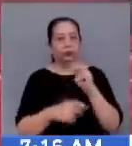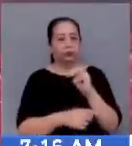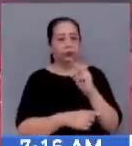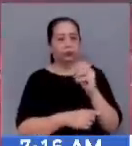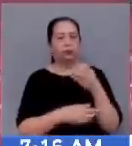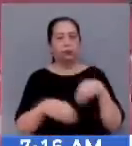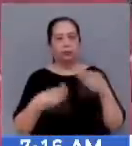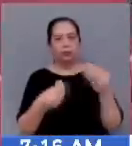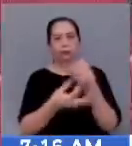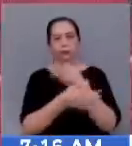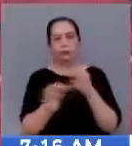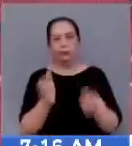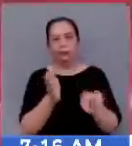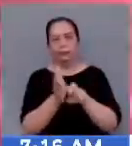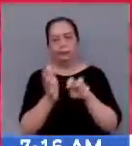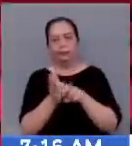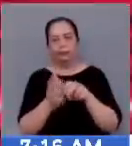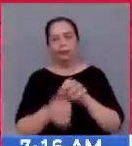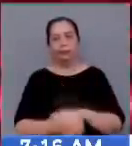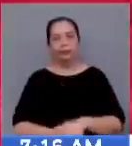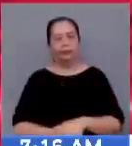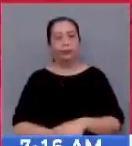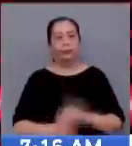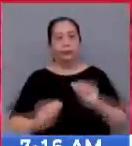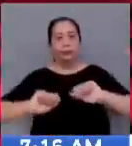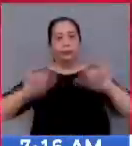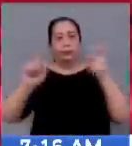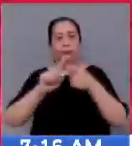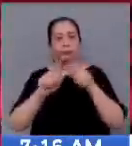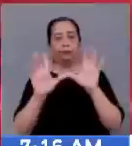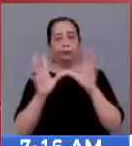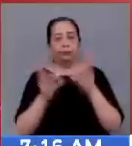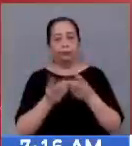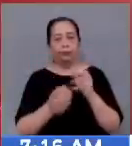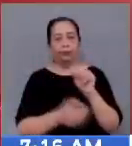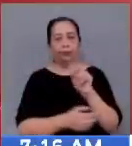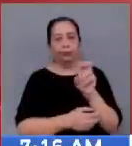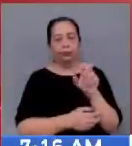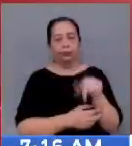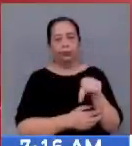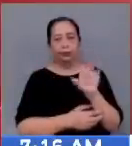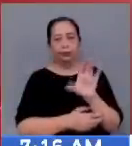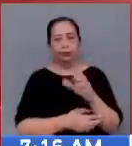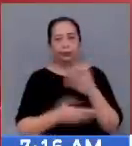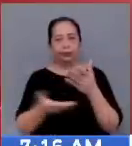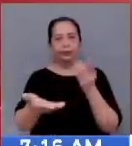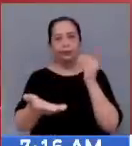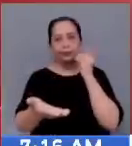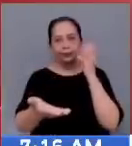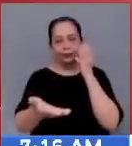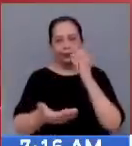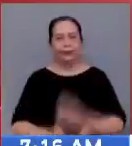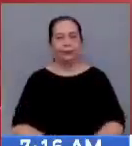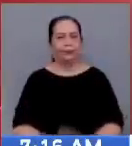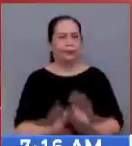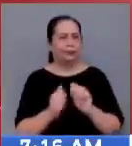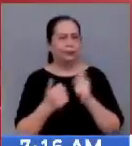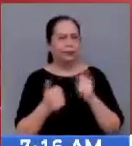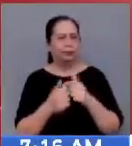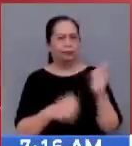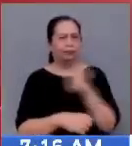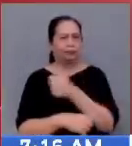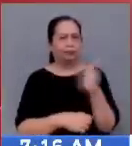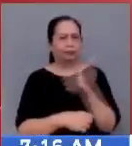hour. Live mula sa Commonwealth Avenue, may unang balita si Darlene Kai. Darlene, kumusta ang morning commute ng mga kapuso